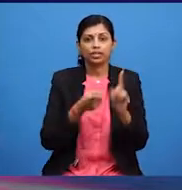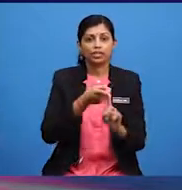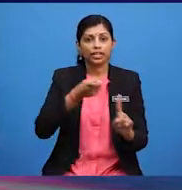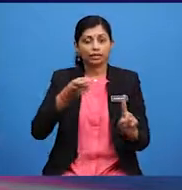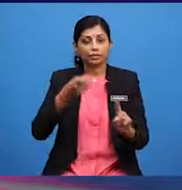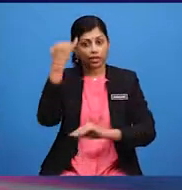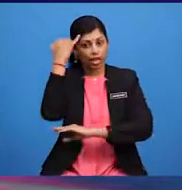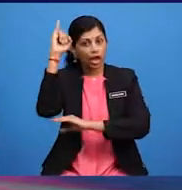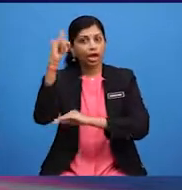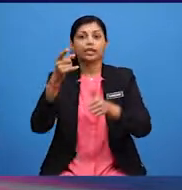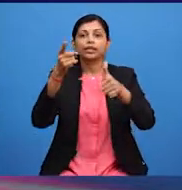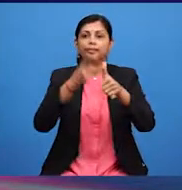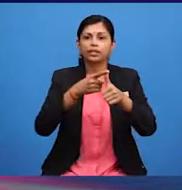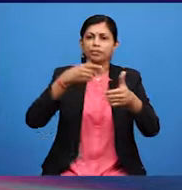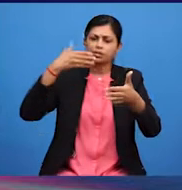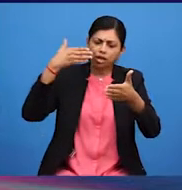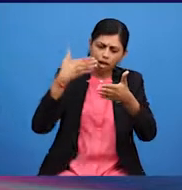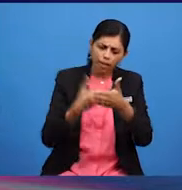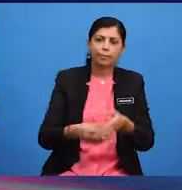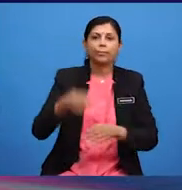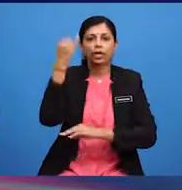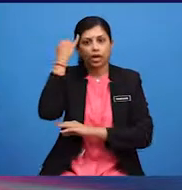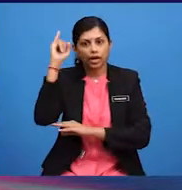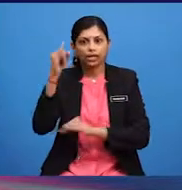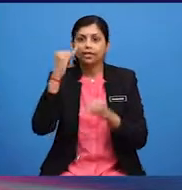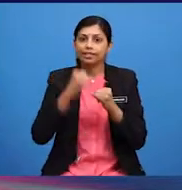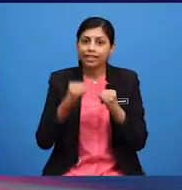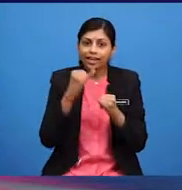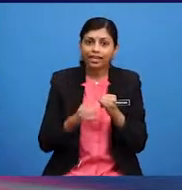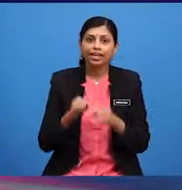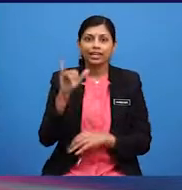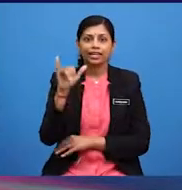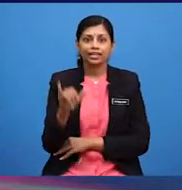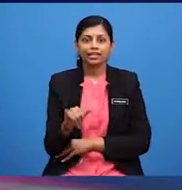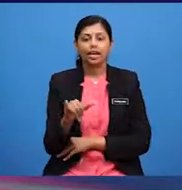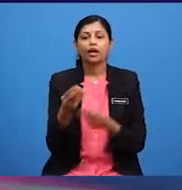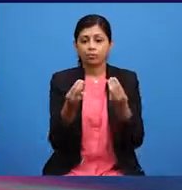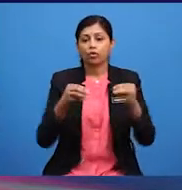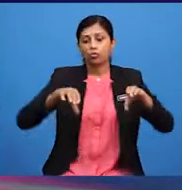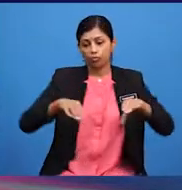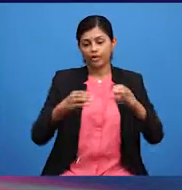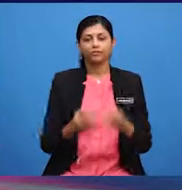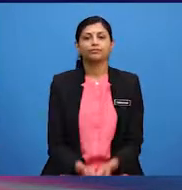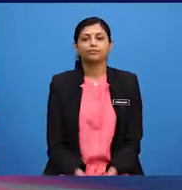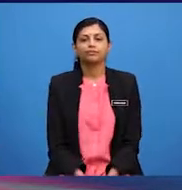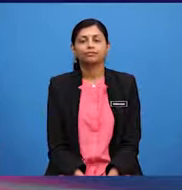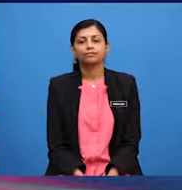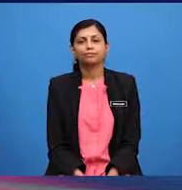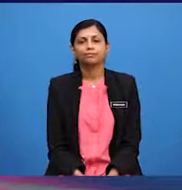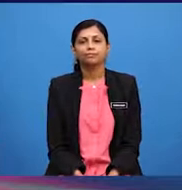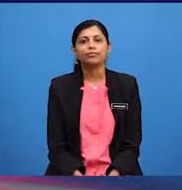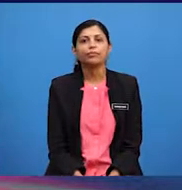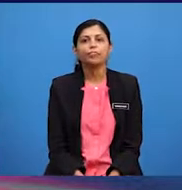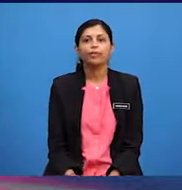bermula daripada idea pertama sehingga ke objek terakhir yang